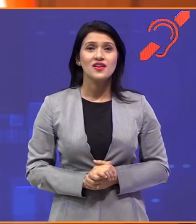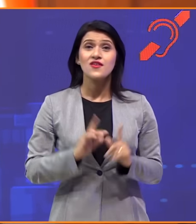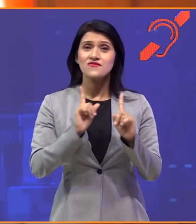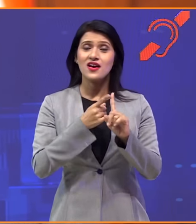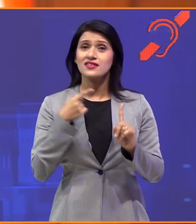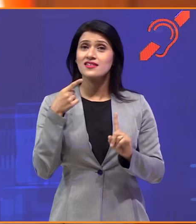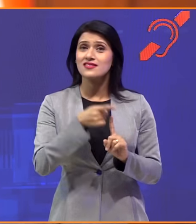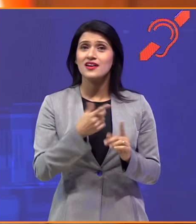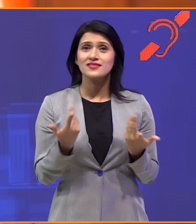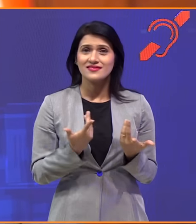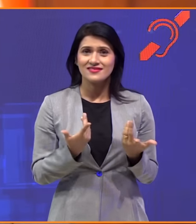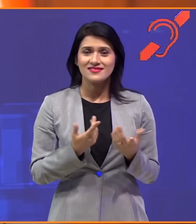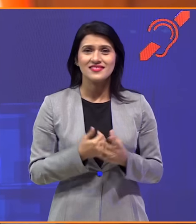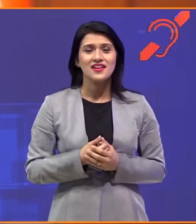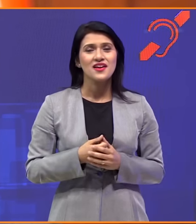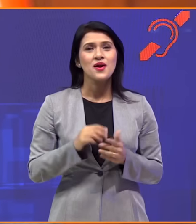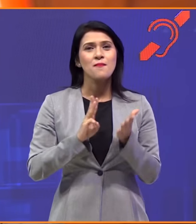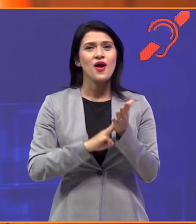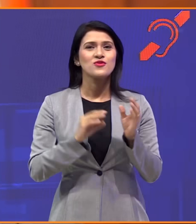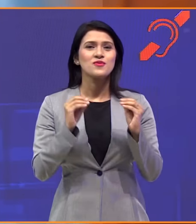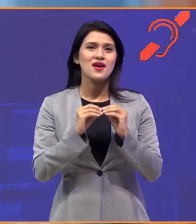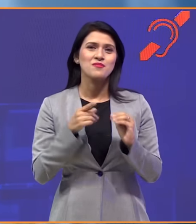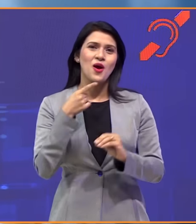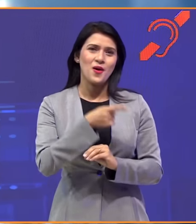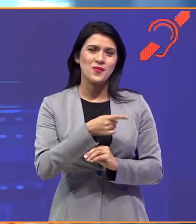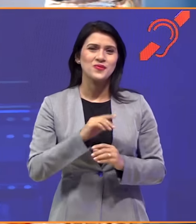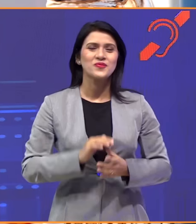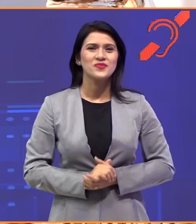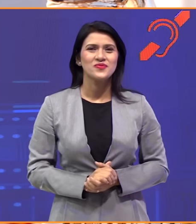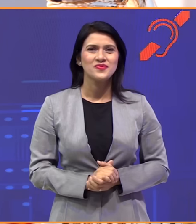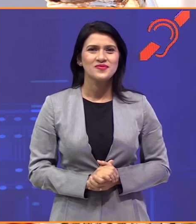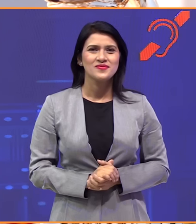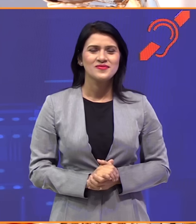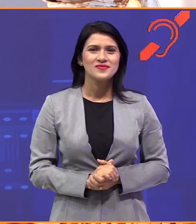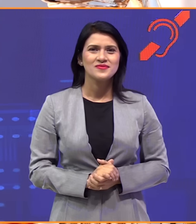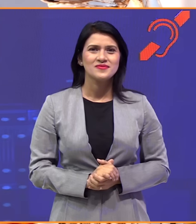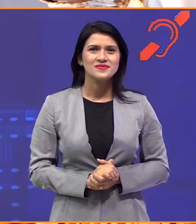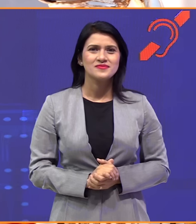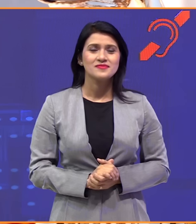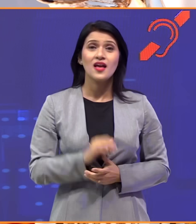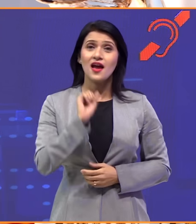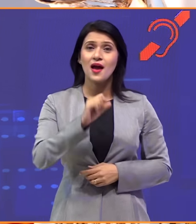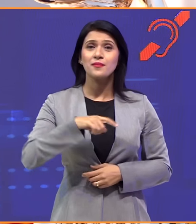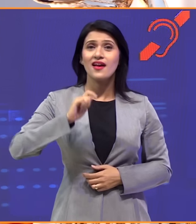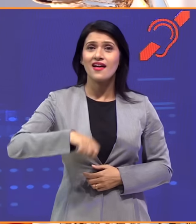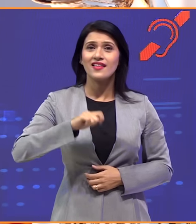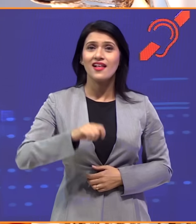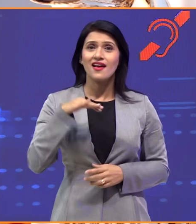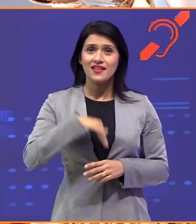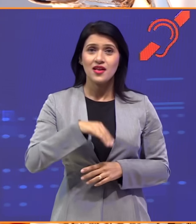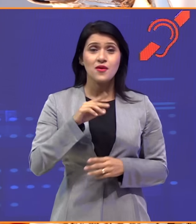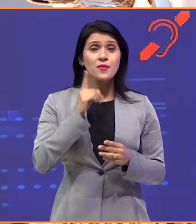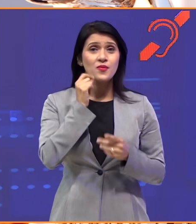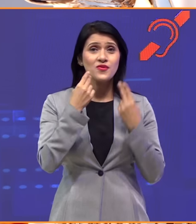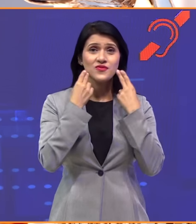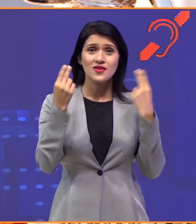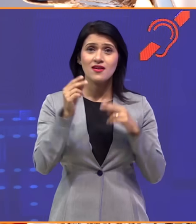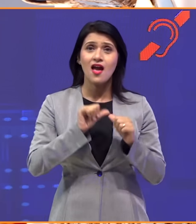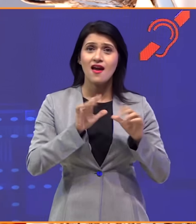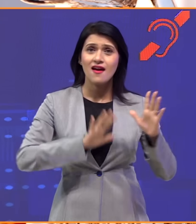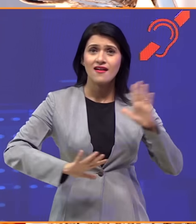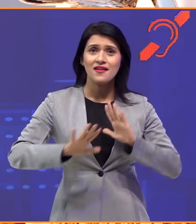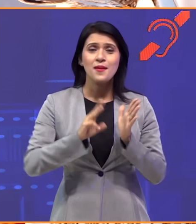इल्जाम सुपरस्टार मनोज वाजपई पर आपकी अदालत में फिल्म स्टार मनोज बाजपेई